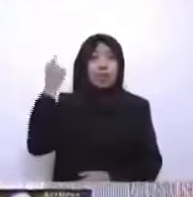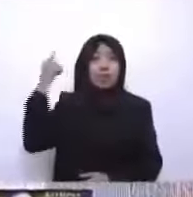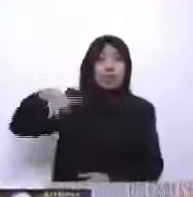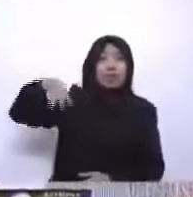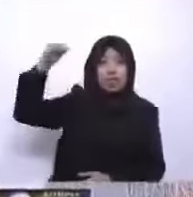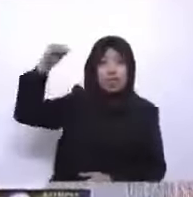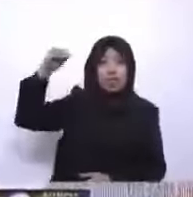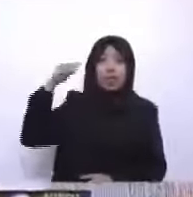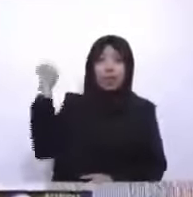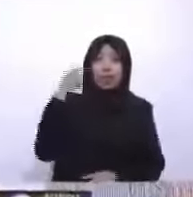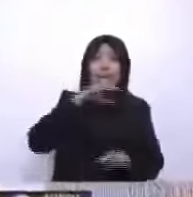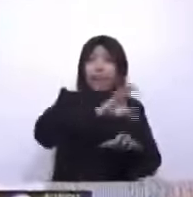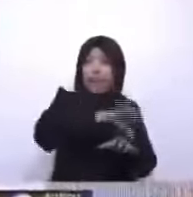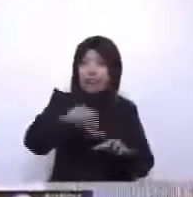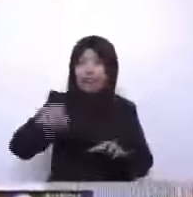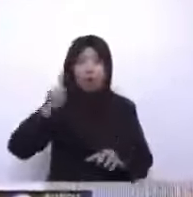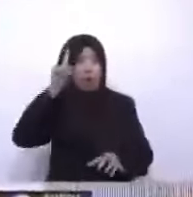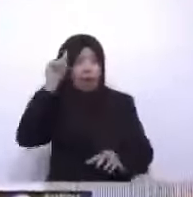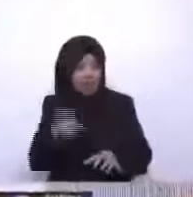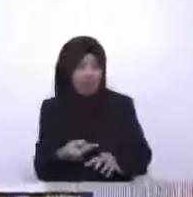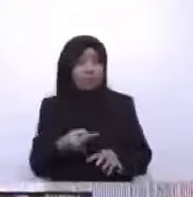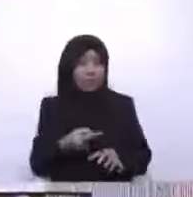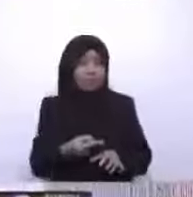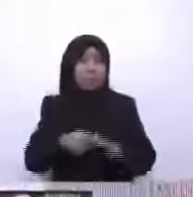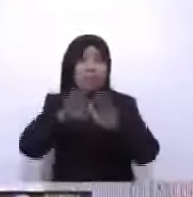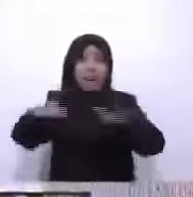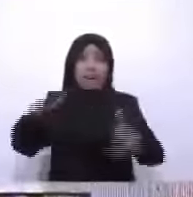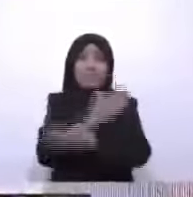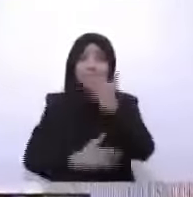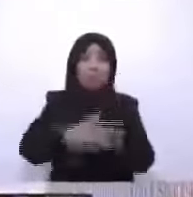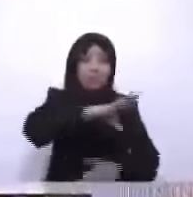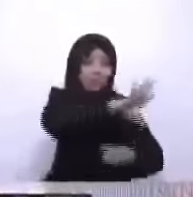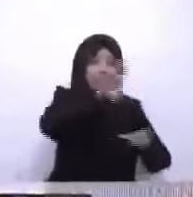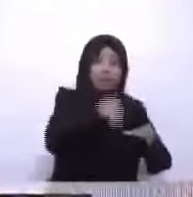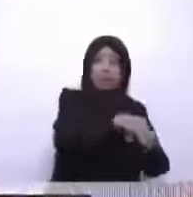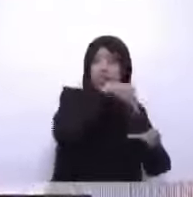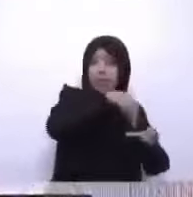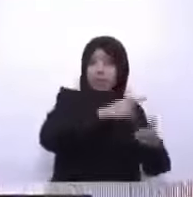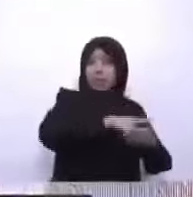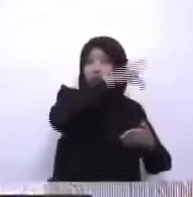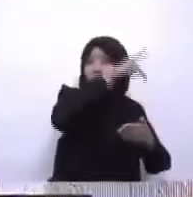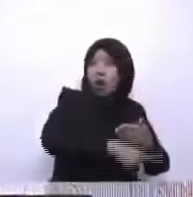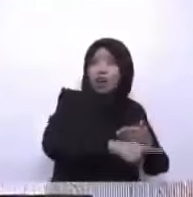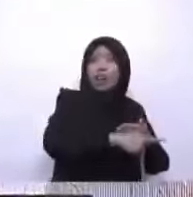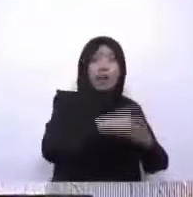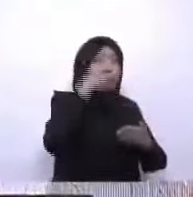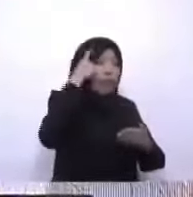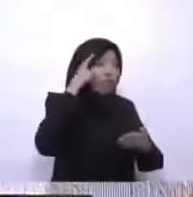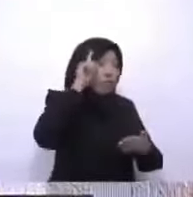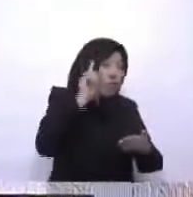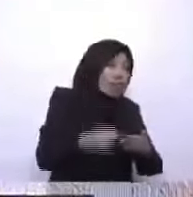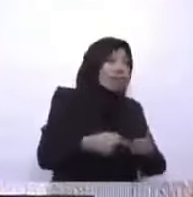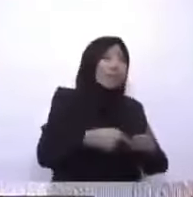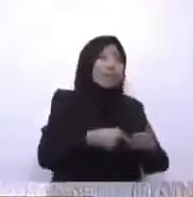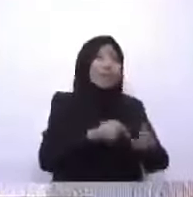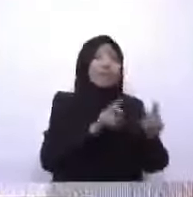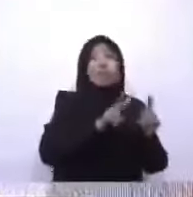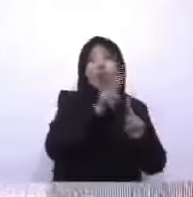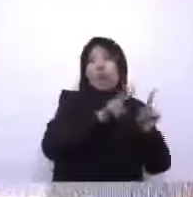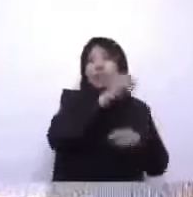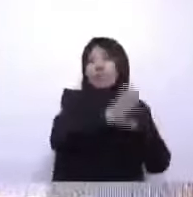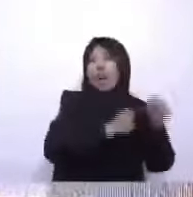pusat dan daerah wajib mengikutsertakan anak penyandang disabilitas dalam program wajib belajar 12 tahun. Di